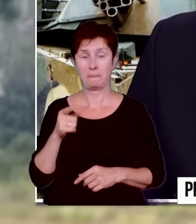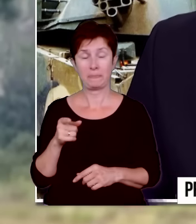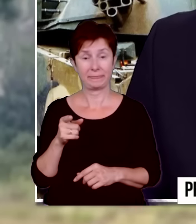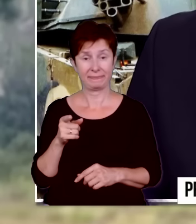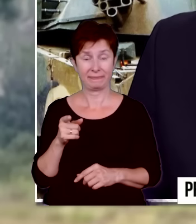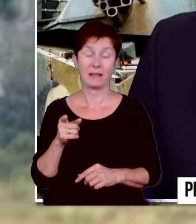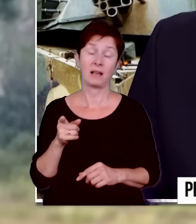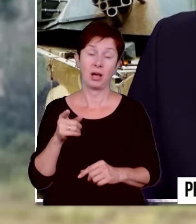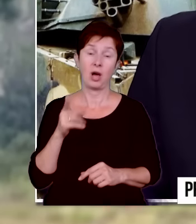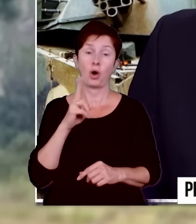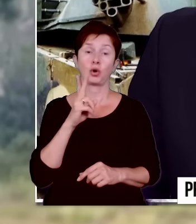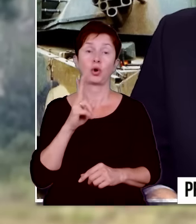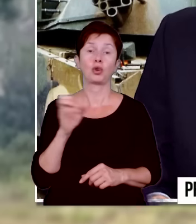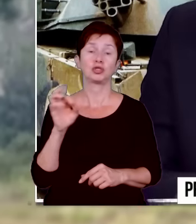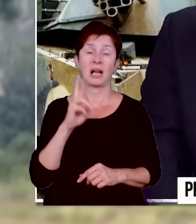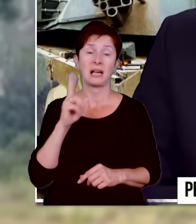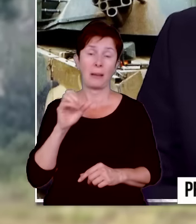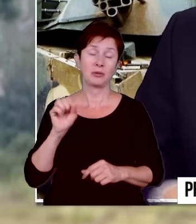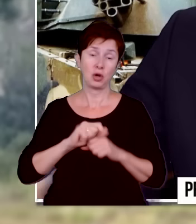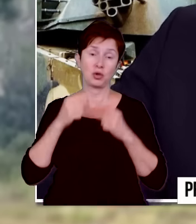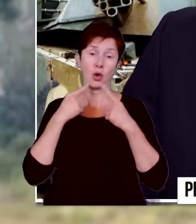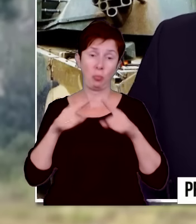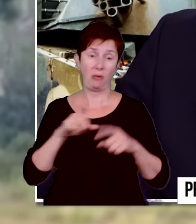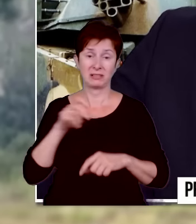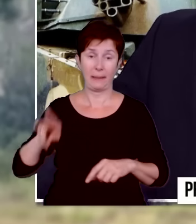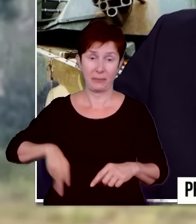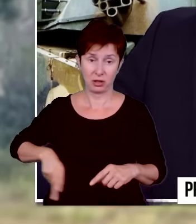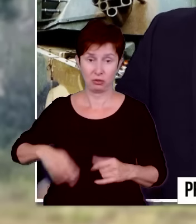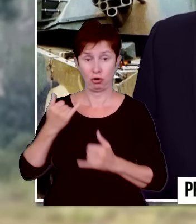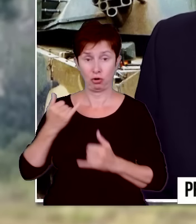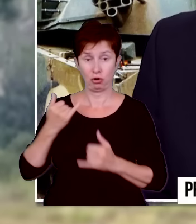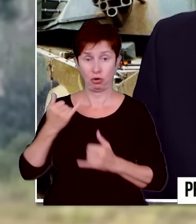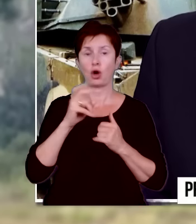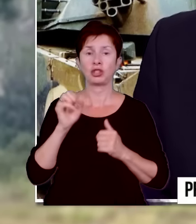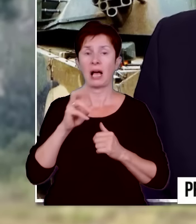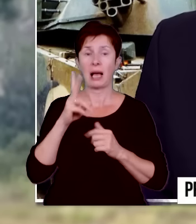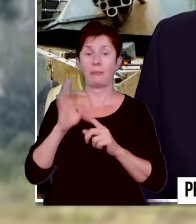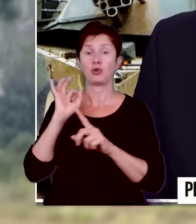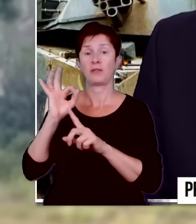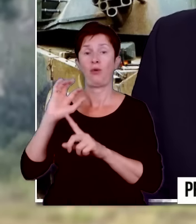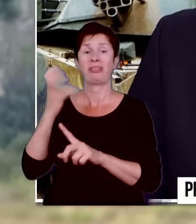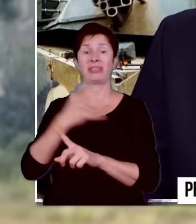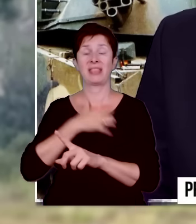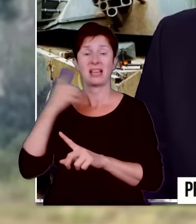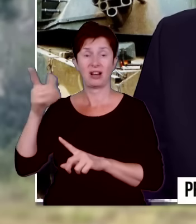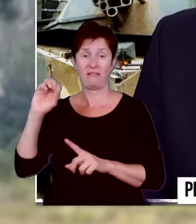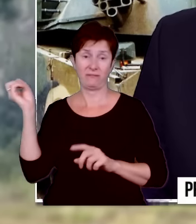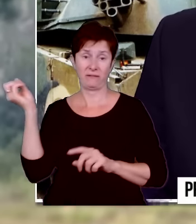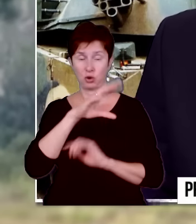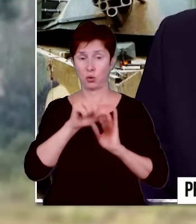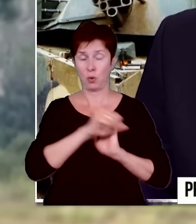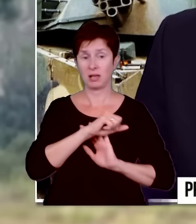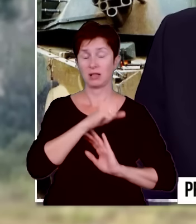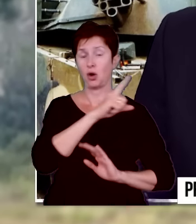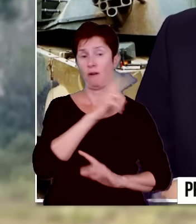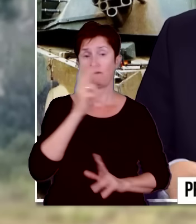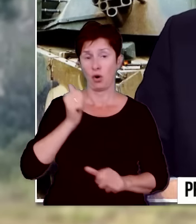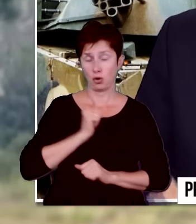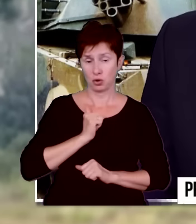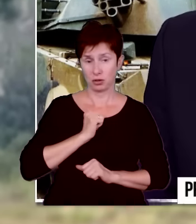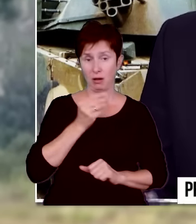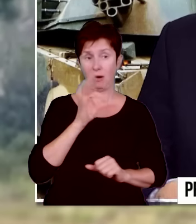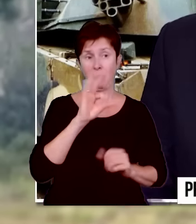odpowiedzialności za Resort więc jeżeli jego dyrektor wysyła do do szefa sztabu generalnego jakieś pismo to za to ponosi odpowiedzialność minister